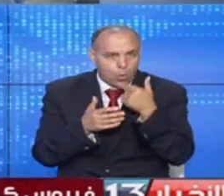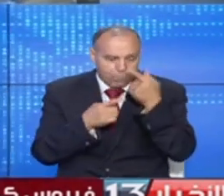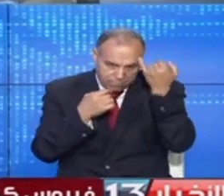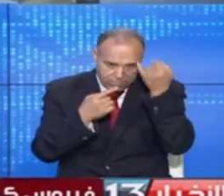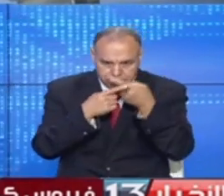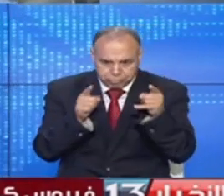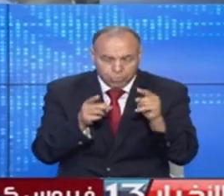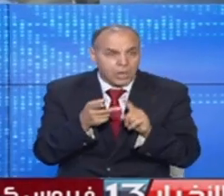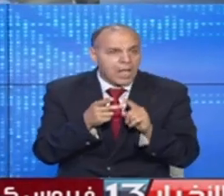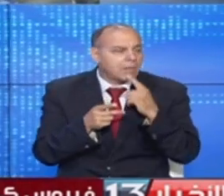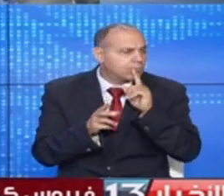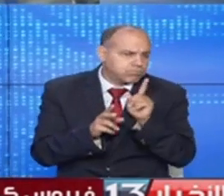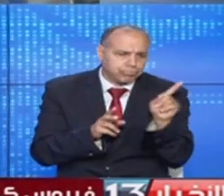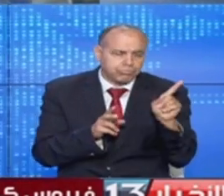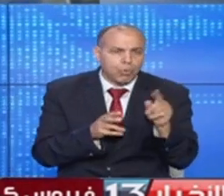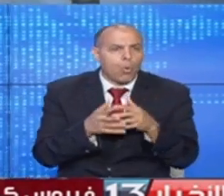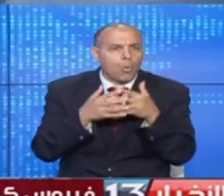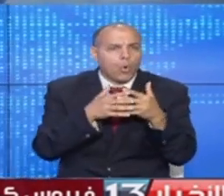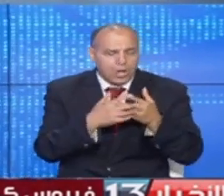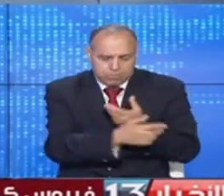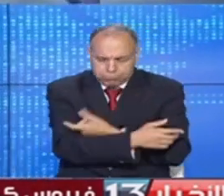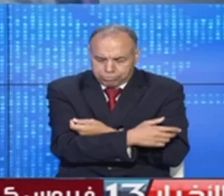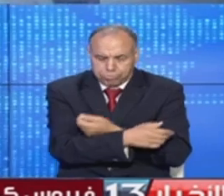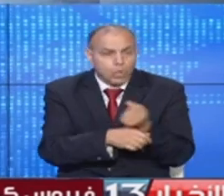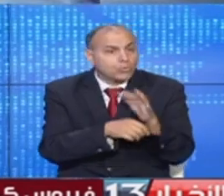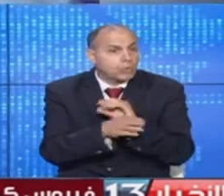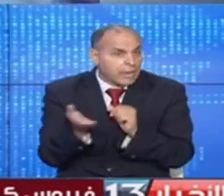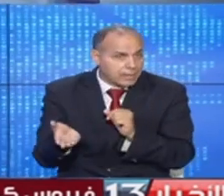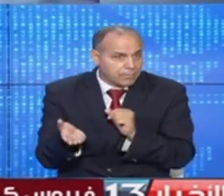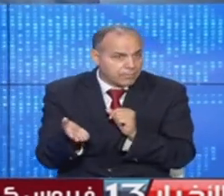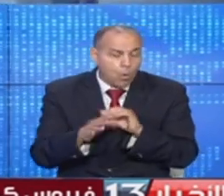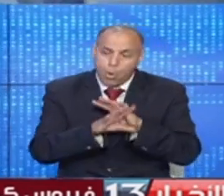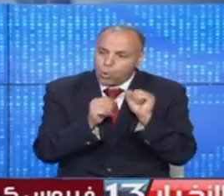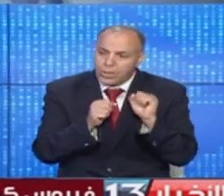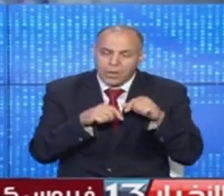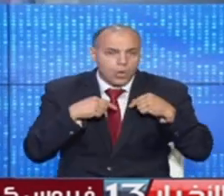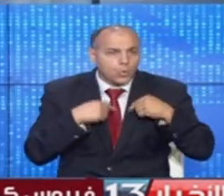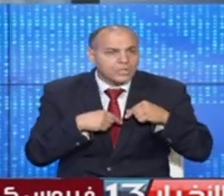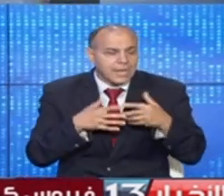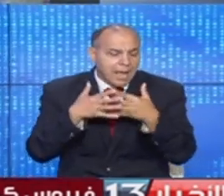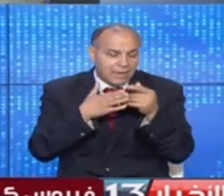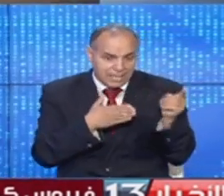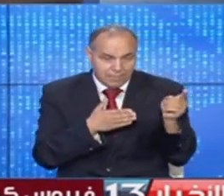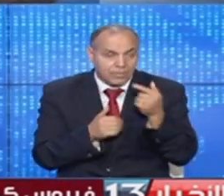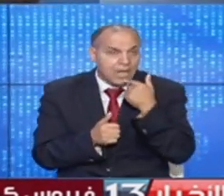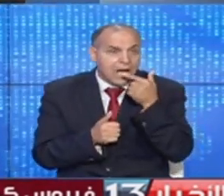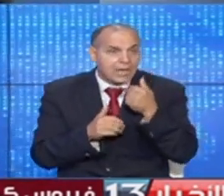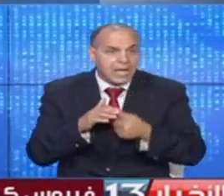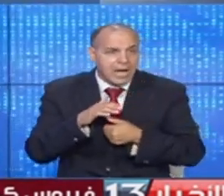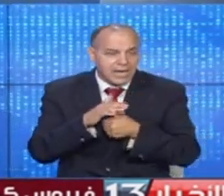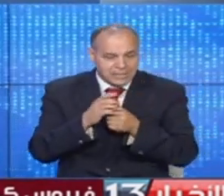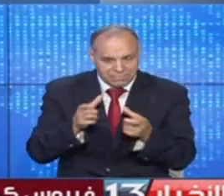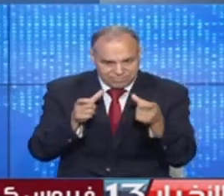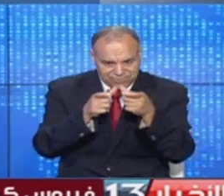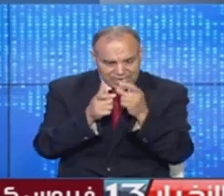ناسها حيث انتقلت المسؤوليه عن لقاحات الكوبي تسعه عشر بالكامل الى الحكومه الامريكيه عن رئيس فريق ها